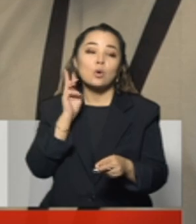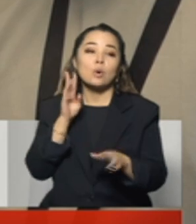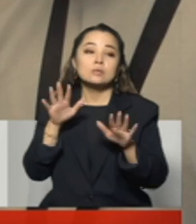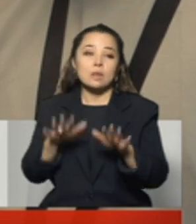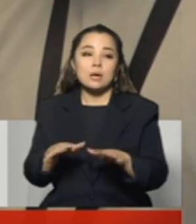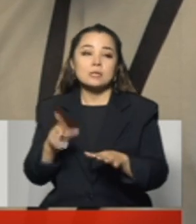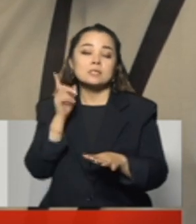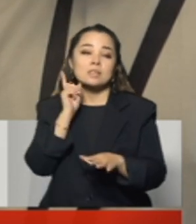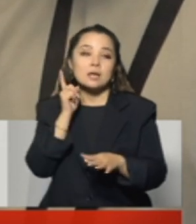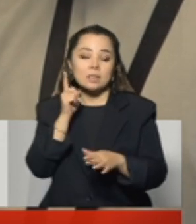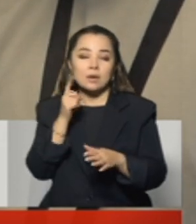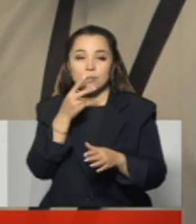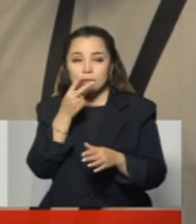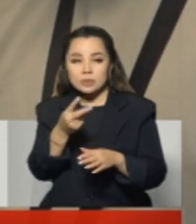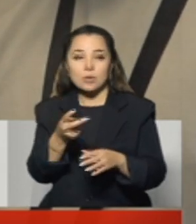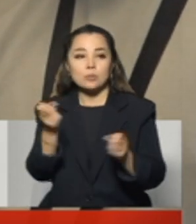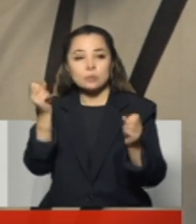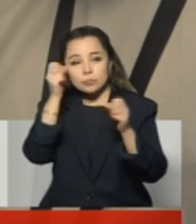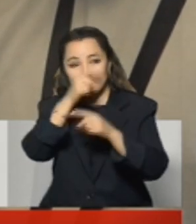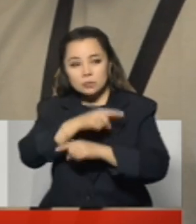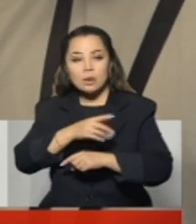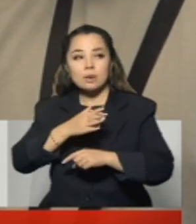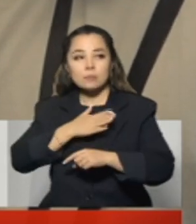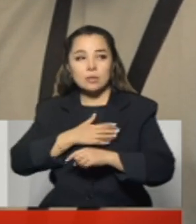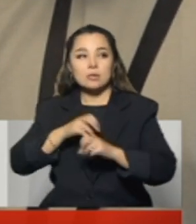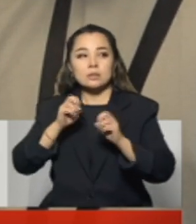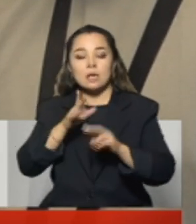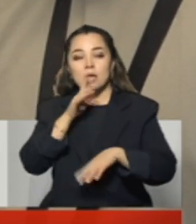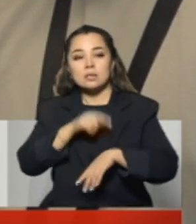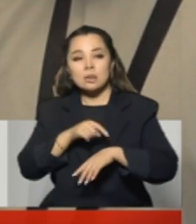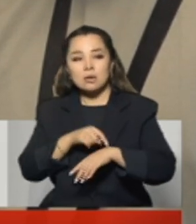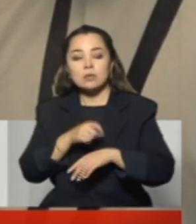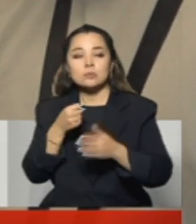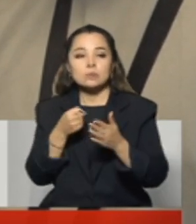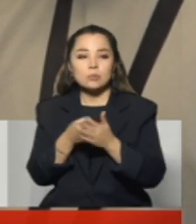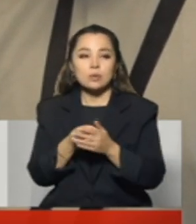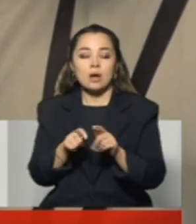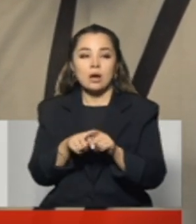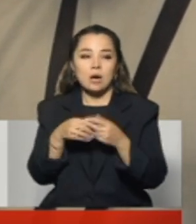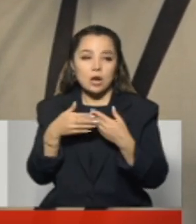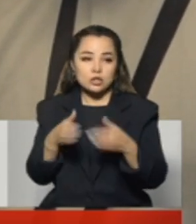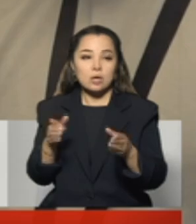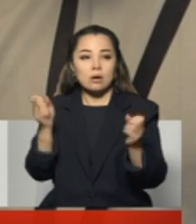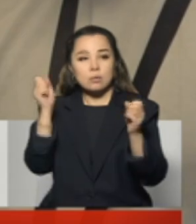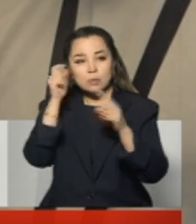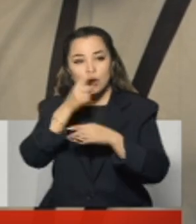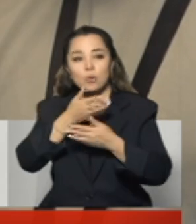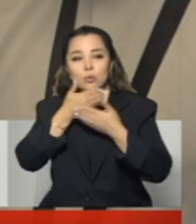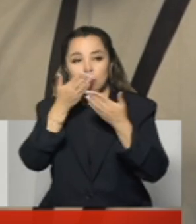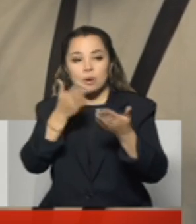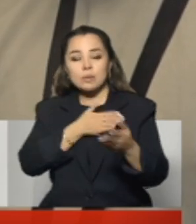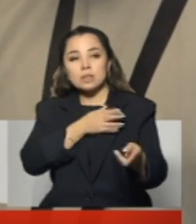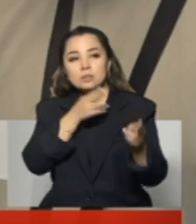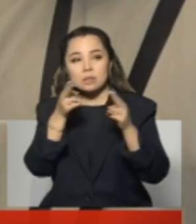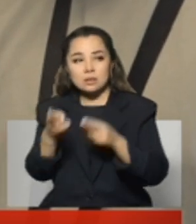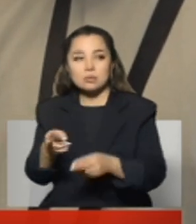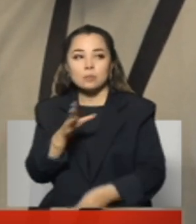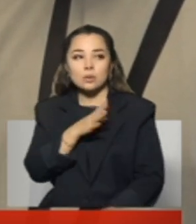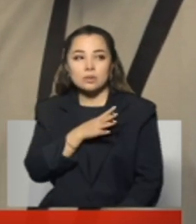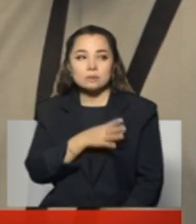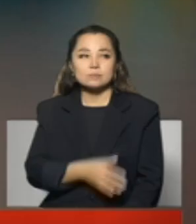консулдықтың инстаграмдағы парақшасына кіріп, сол жерден нешеге дейін ашық болатынын оқып, барынша үлгеруге тырыстық.